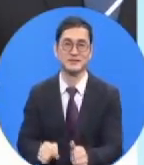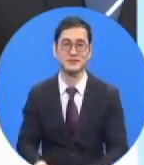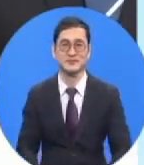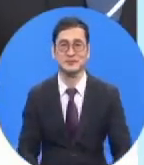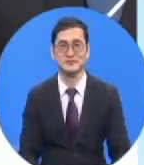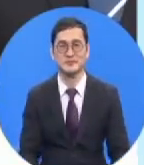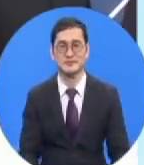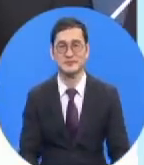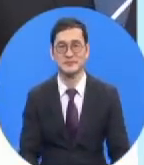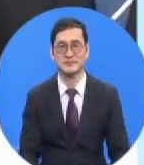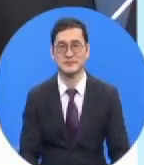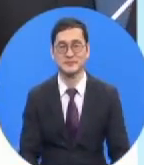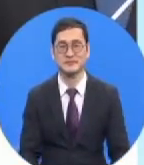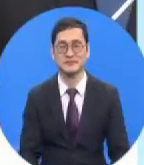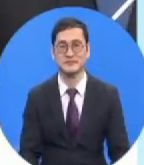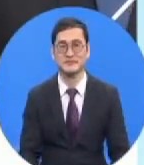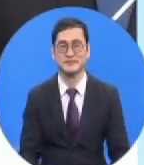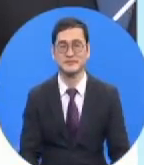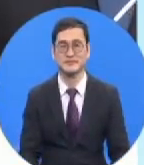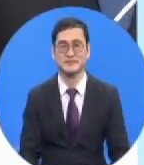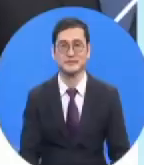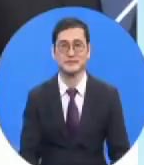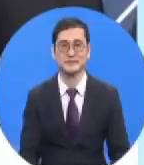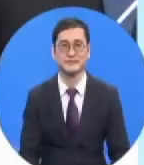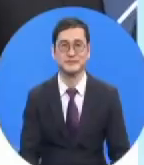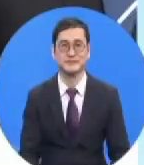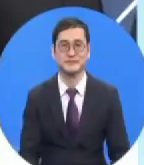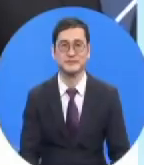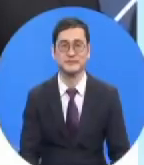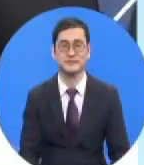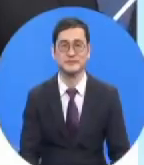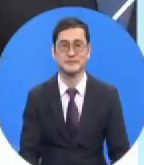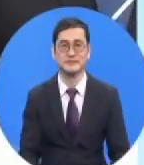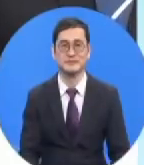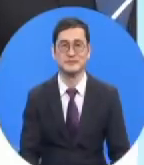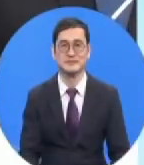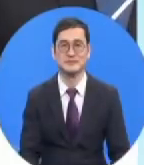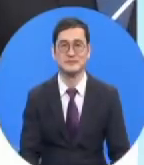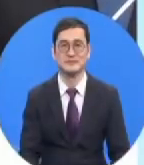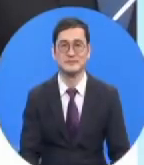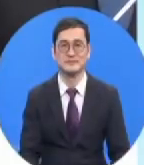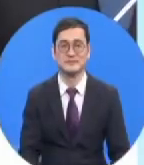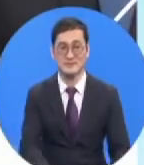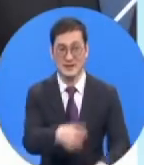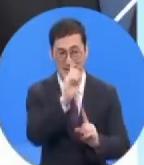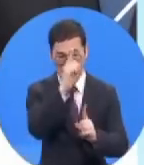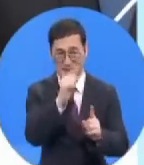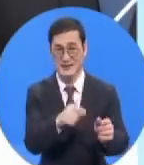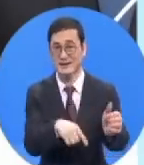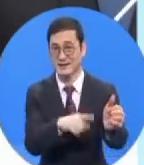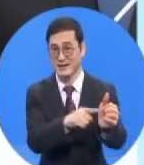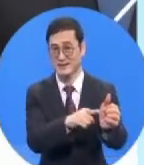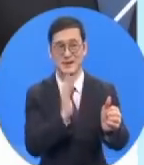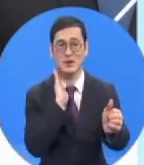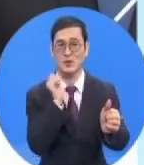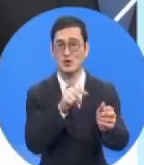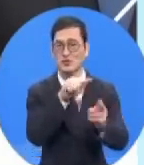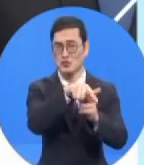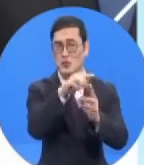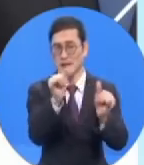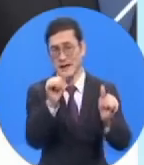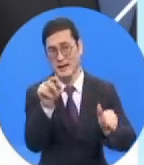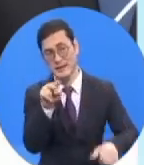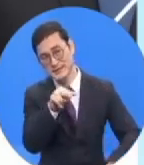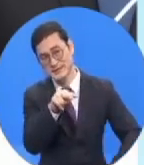봅니다. 민영배 의원이 저런 표현을 한 것은 결국 지금 상황에서 이낙연 대표의 어떤 대선 후보로서의 여러 가지 역량들이 본인이